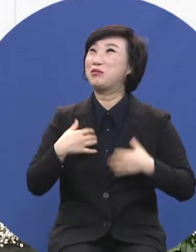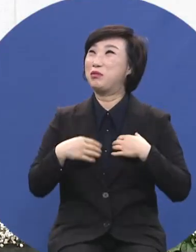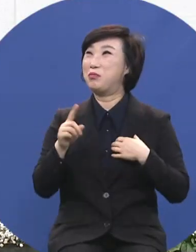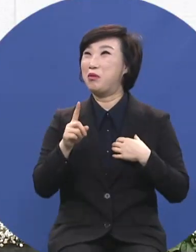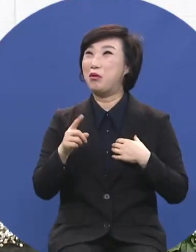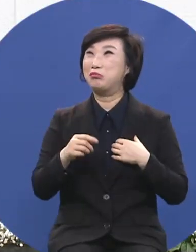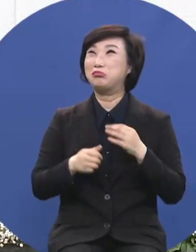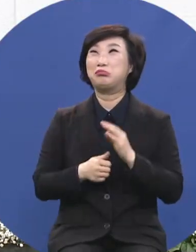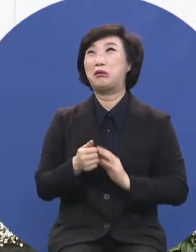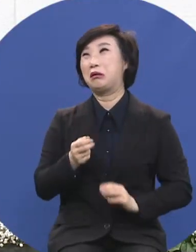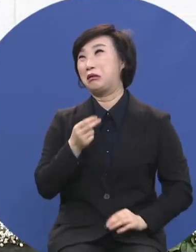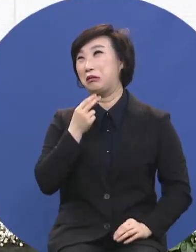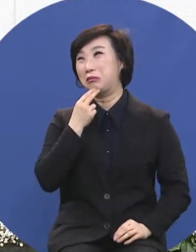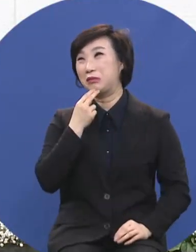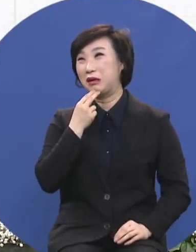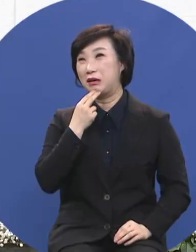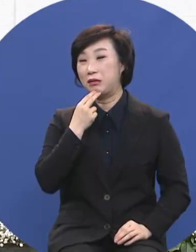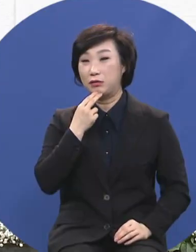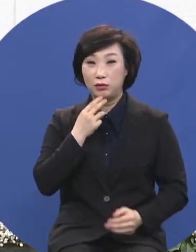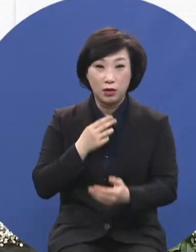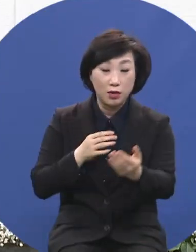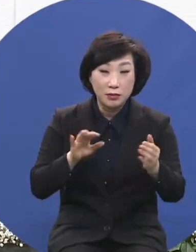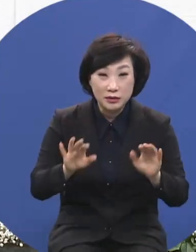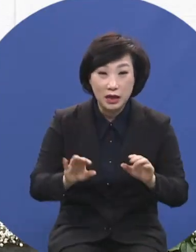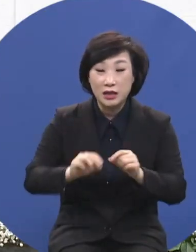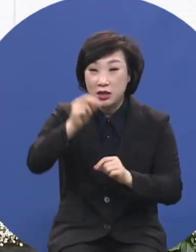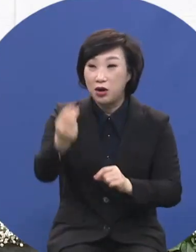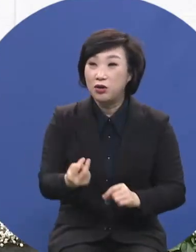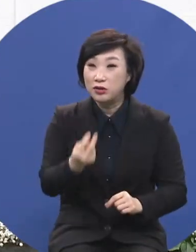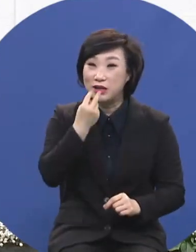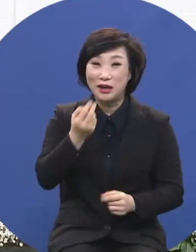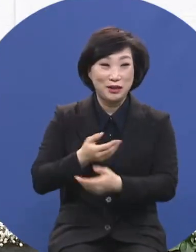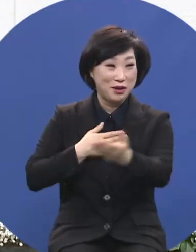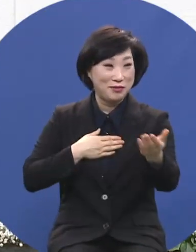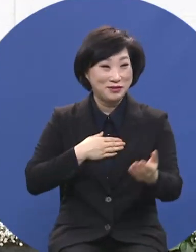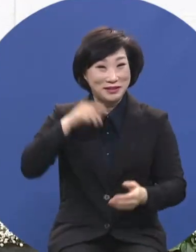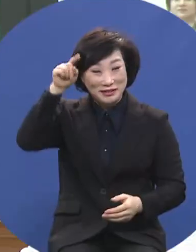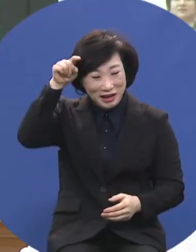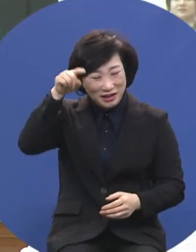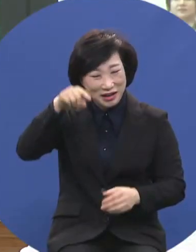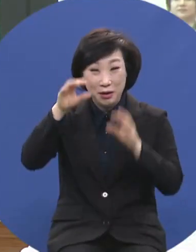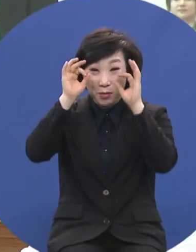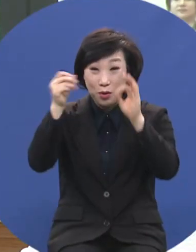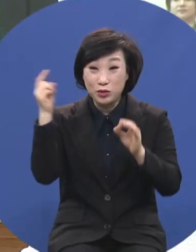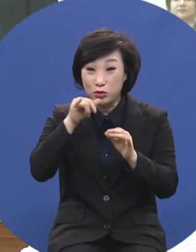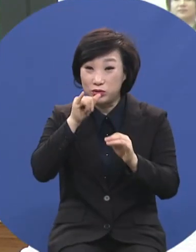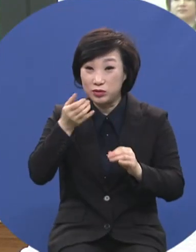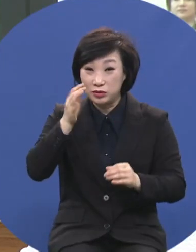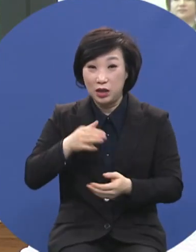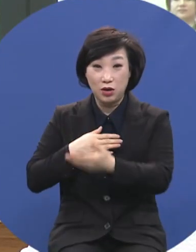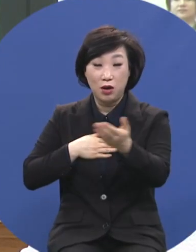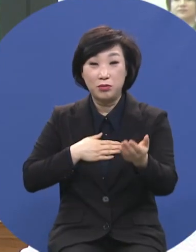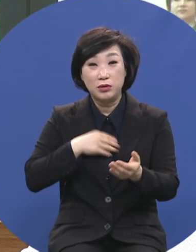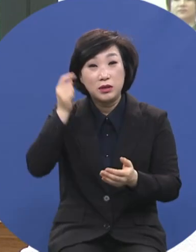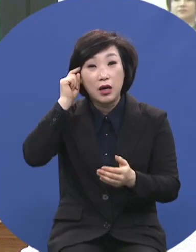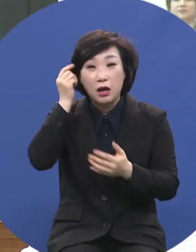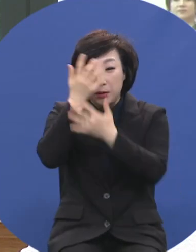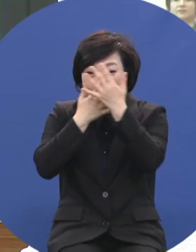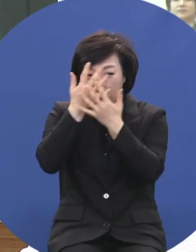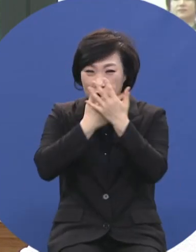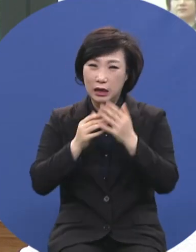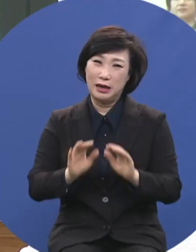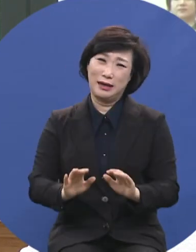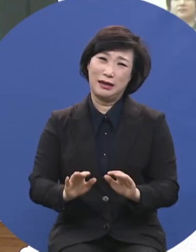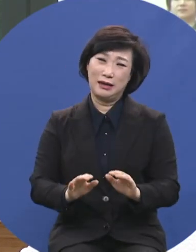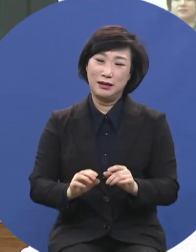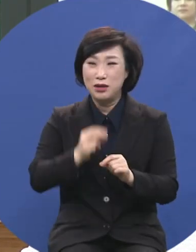별 희망이 없다. 그래서 우리는 영생이라는 것은 날마다 듣기는 듣는데 그냥 막연한 거야. 그래서